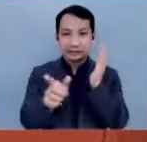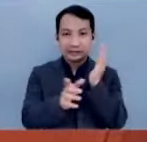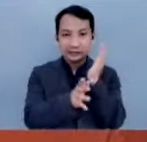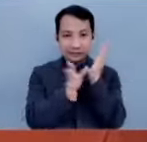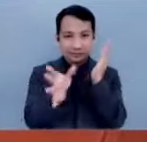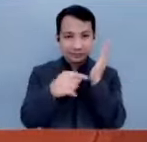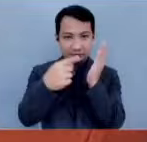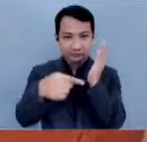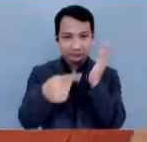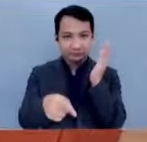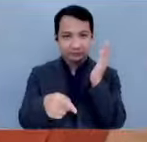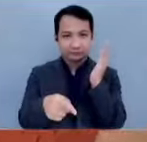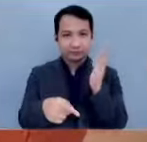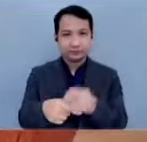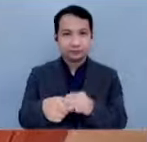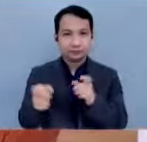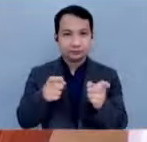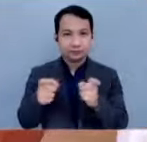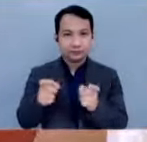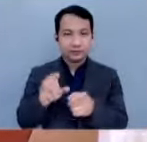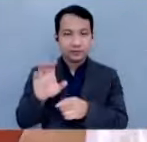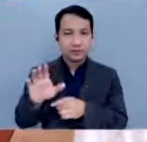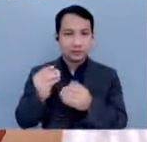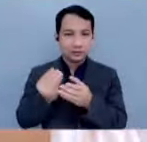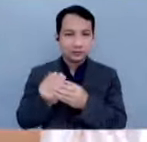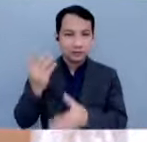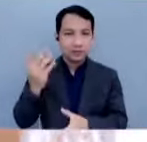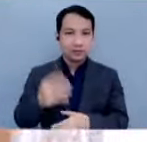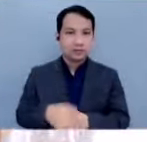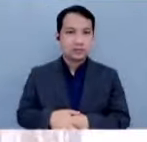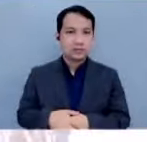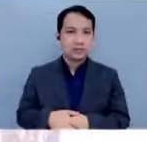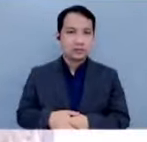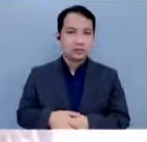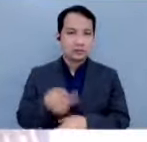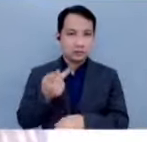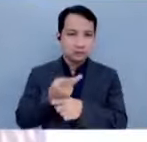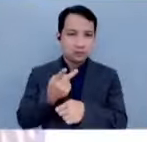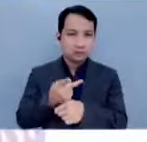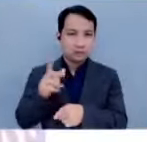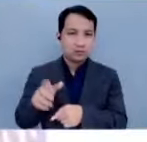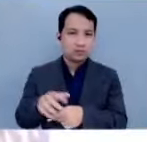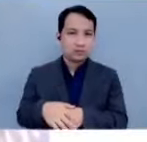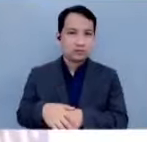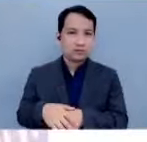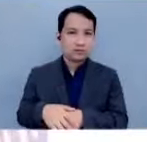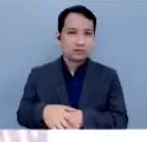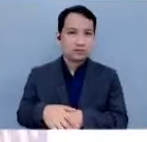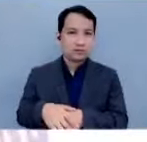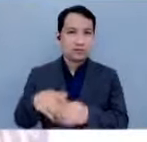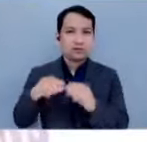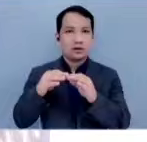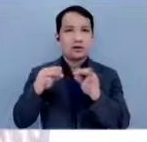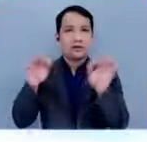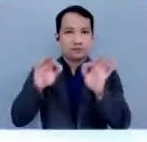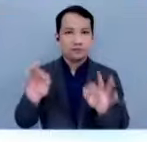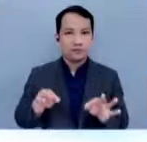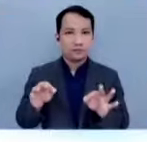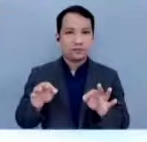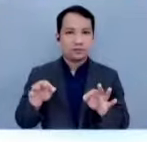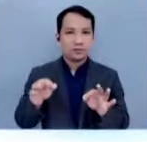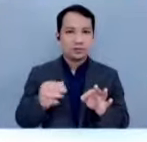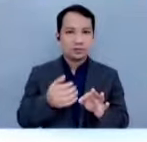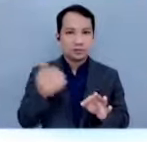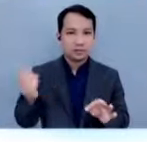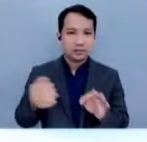And literal, yan yung pumipigil sa kanila na yan ba? Or just or to keep the form? It forms the plant. Shape. It shapes